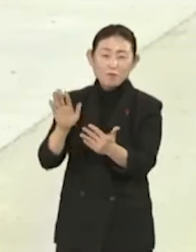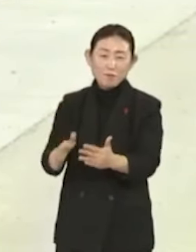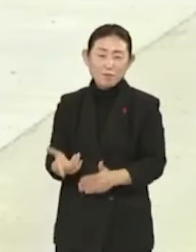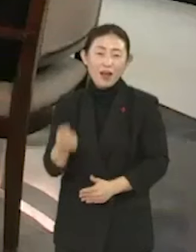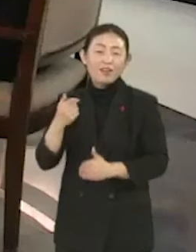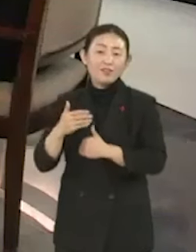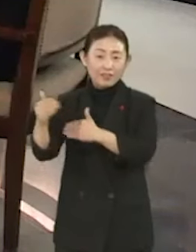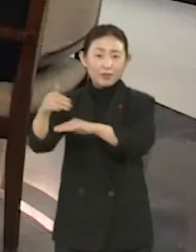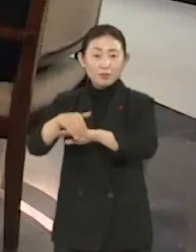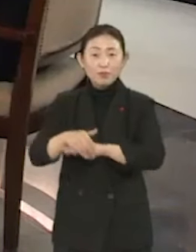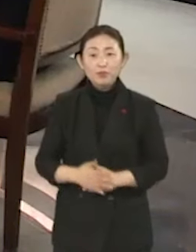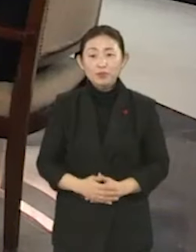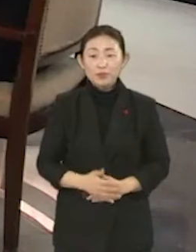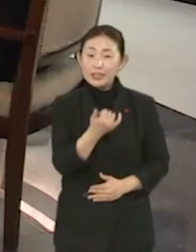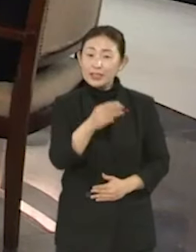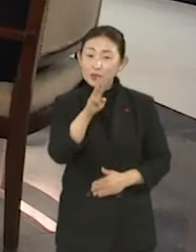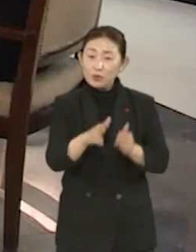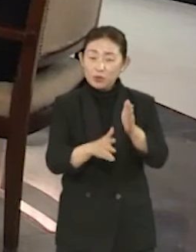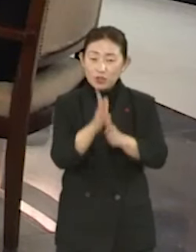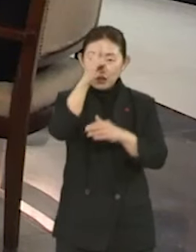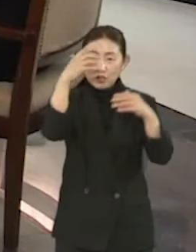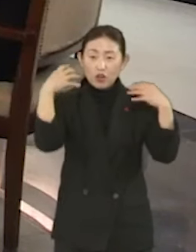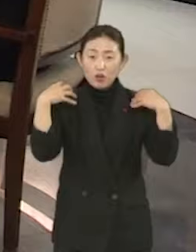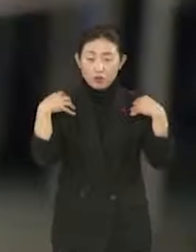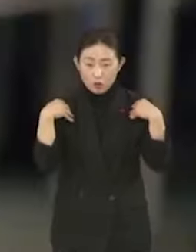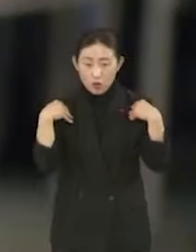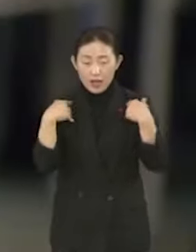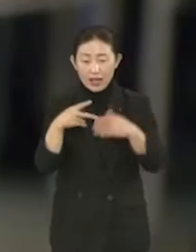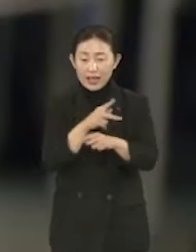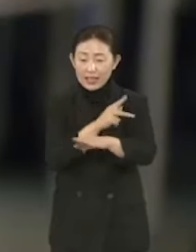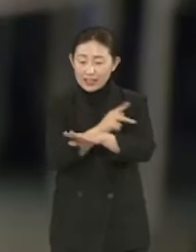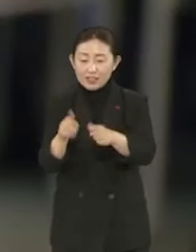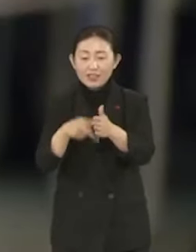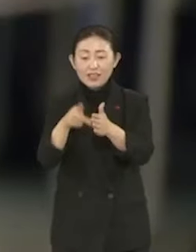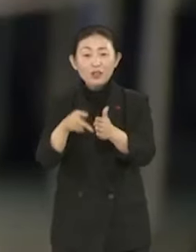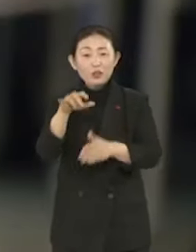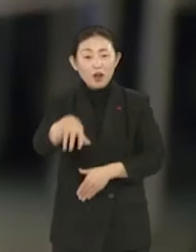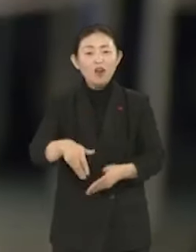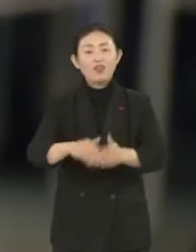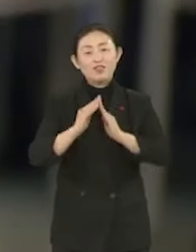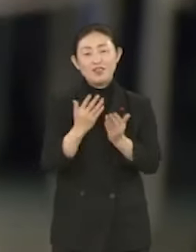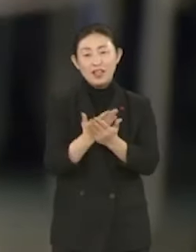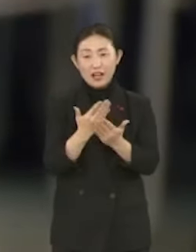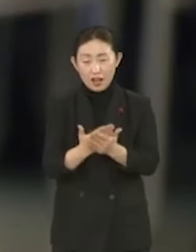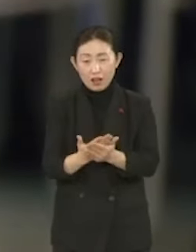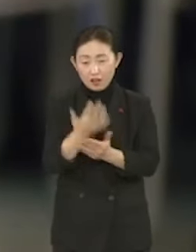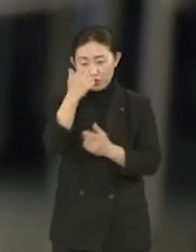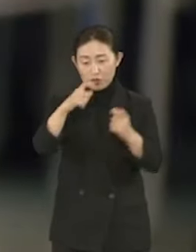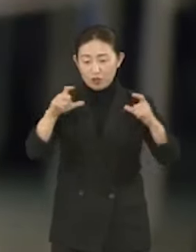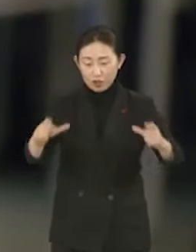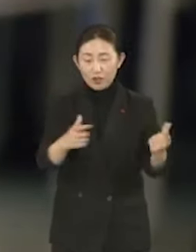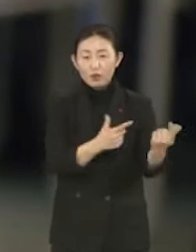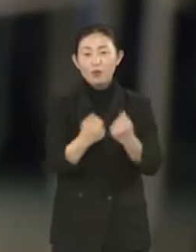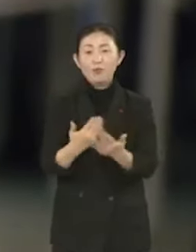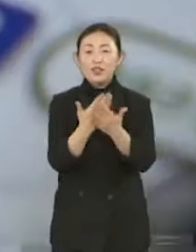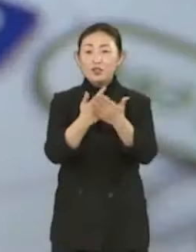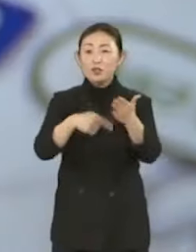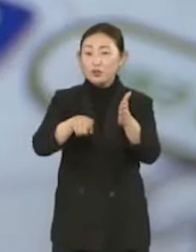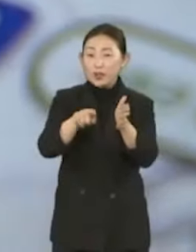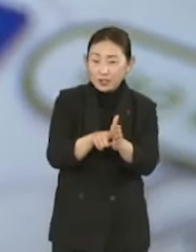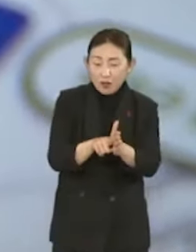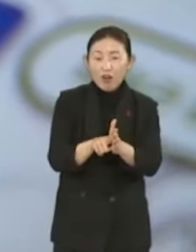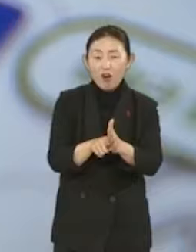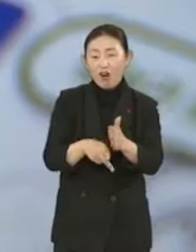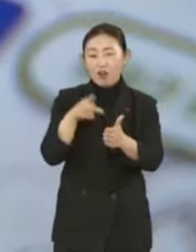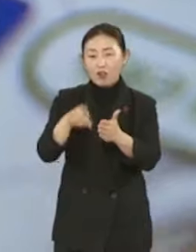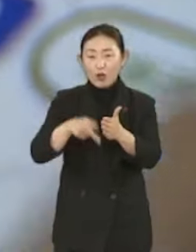앞당겨집니다. 세종시는 정부에 KTX 세종역 설치를 건의하며 충청권 주도의 균형 발전을 위해 광역교통망 조기